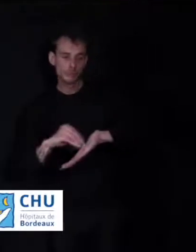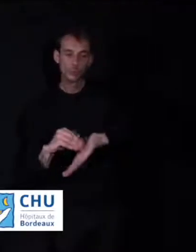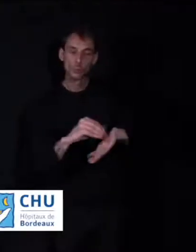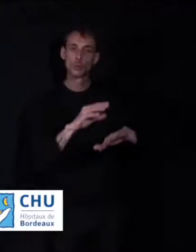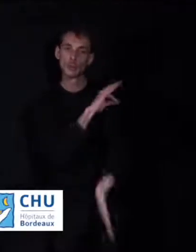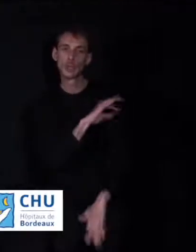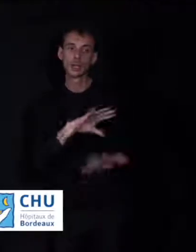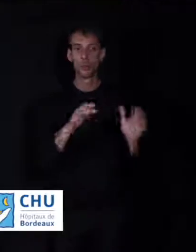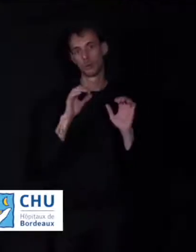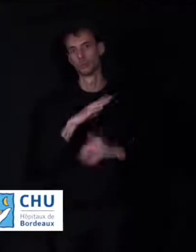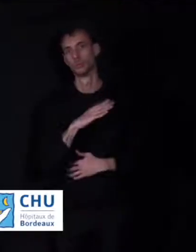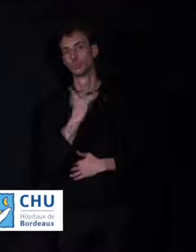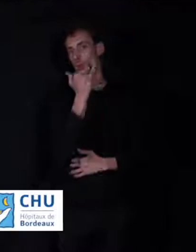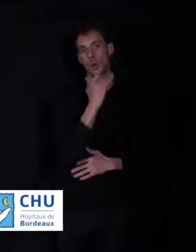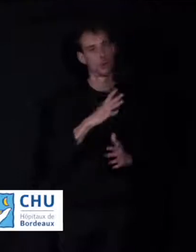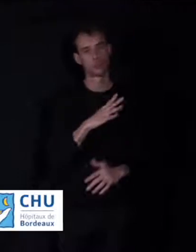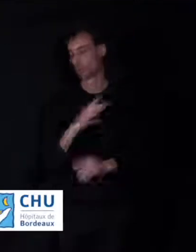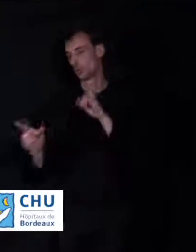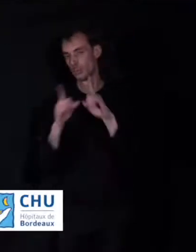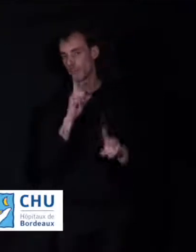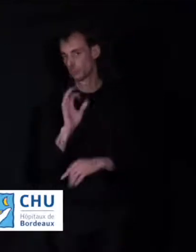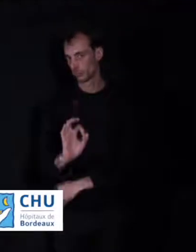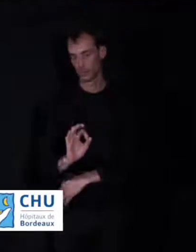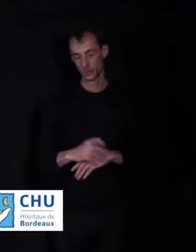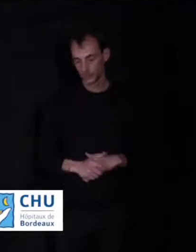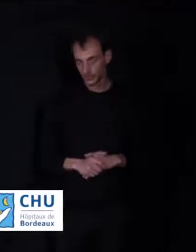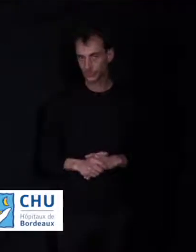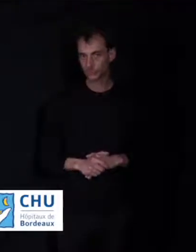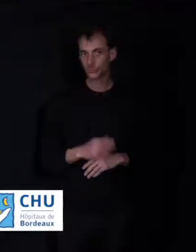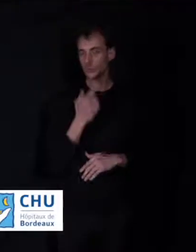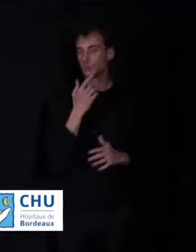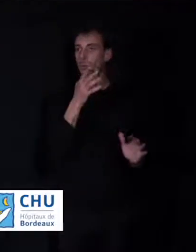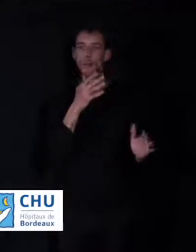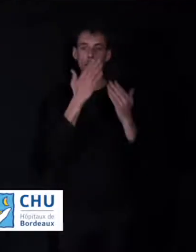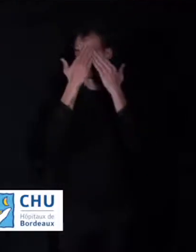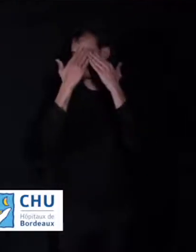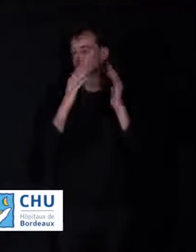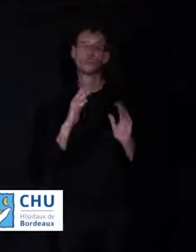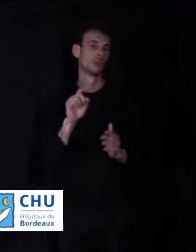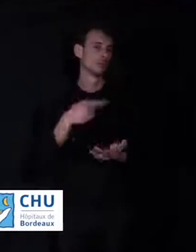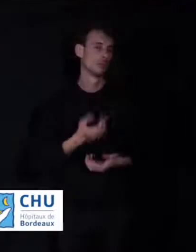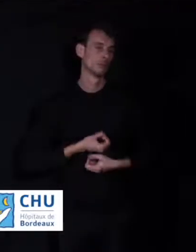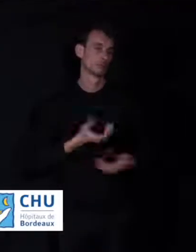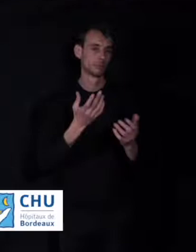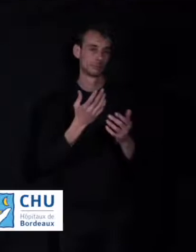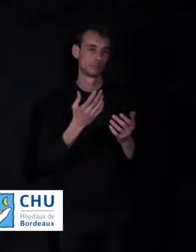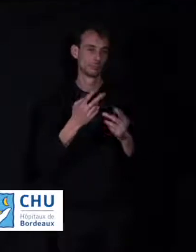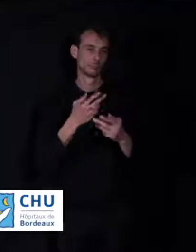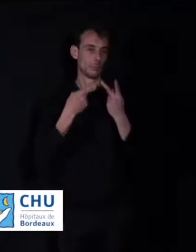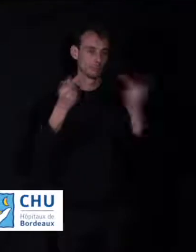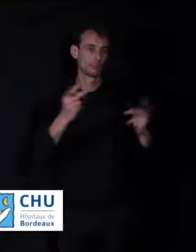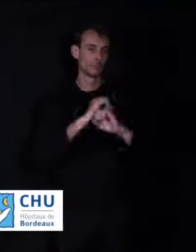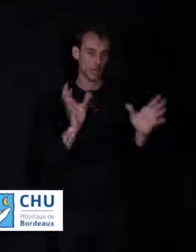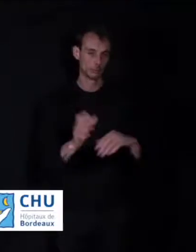ne faut pas mettre un voile là-dessus et il faut savoir les évoquer. 3 temps, donc ça